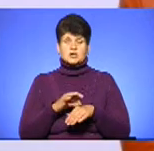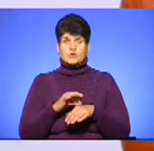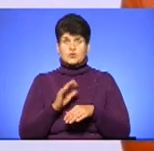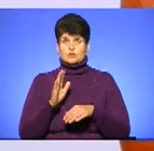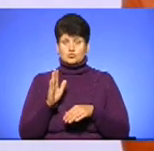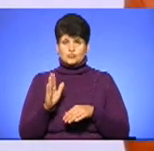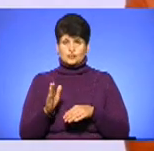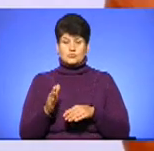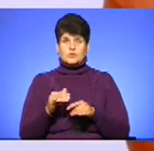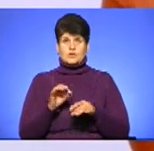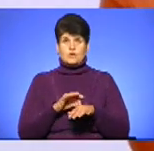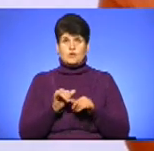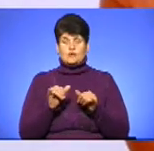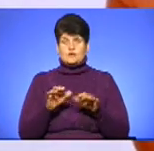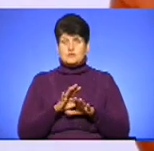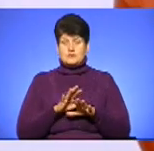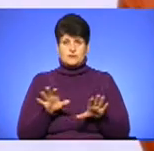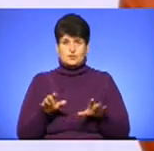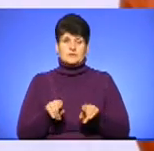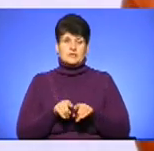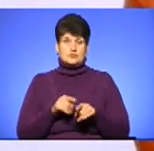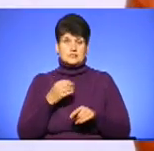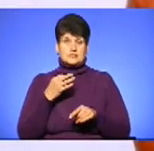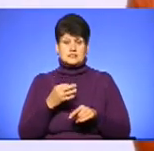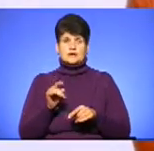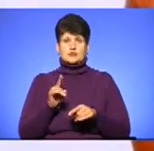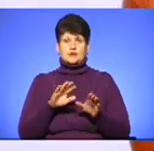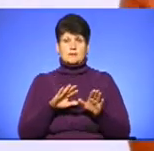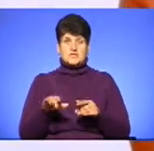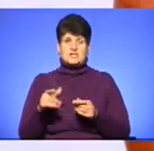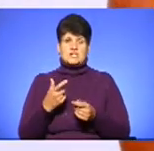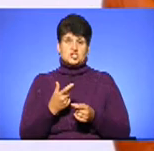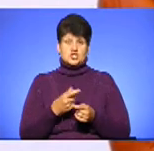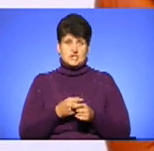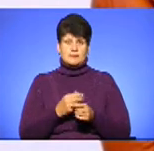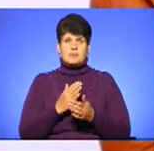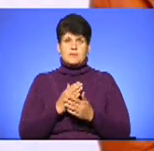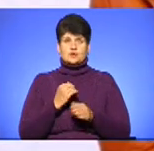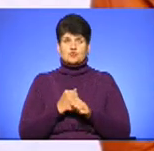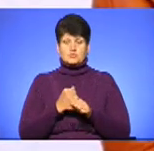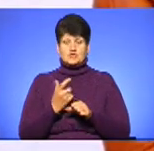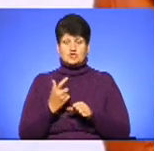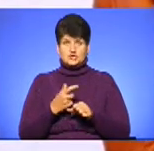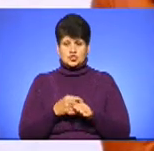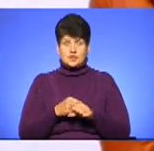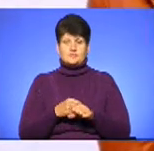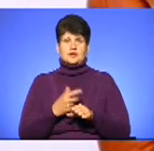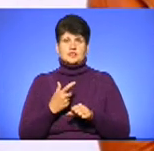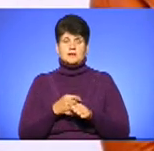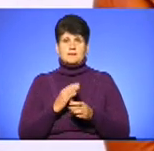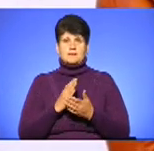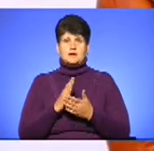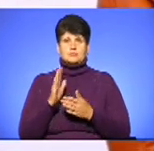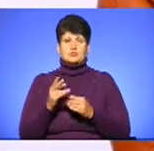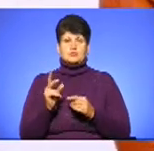і менше буде та хвороба розноситися. Але нам сказали також в лікарні, що після щеплення мають зробити щеплення. Щеплення буде на